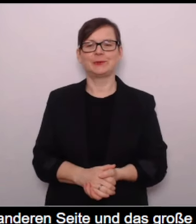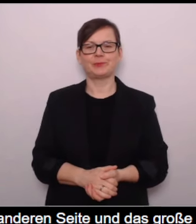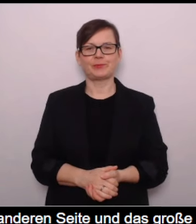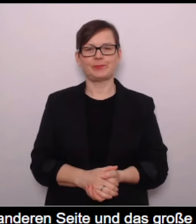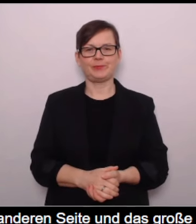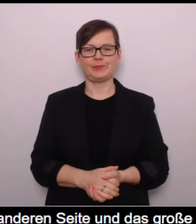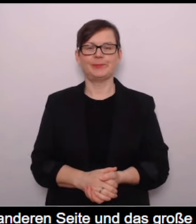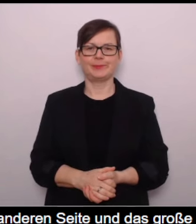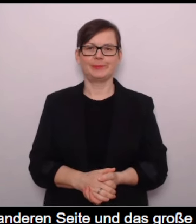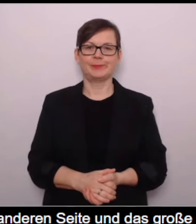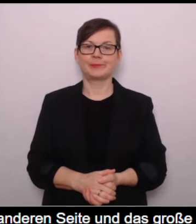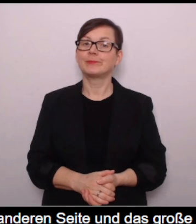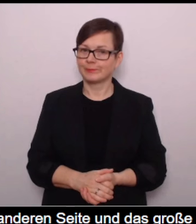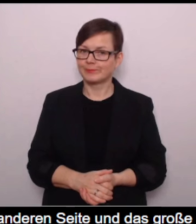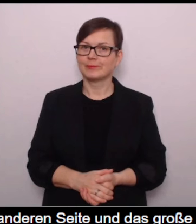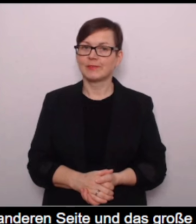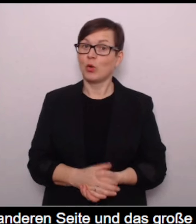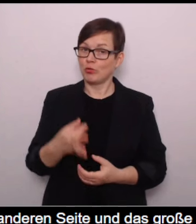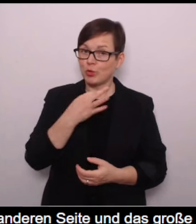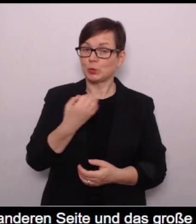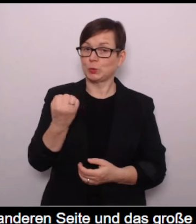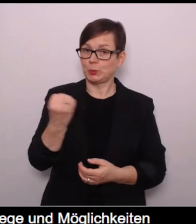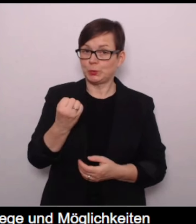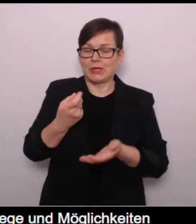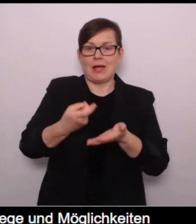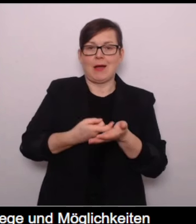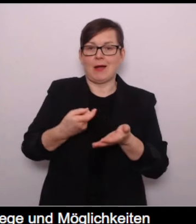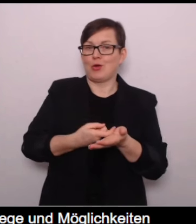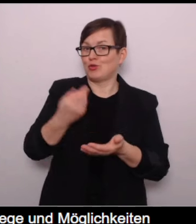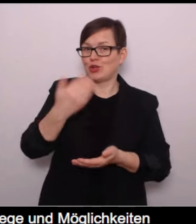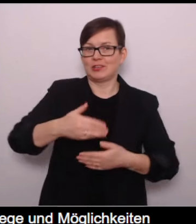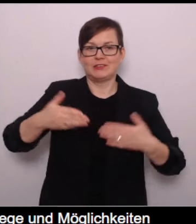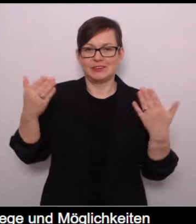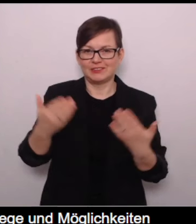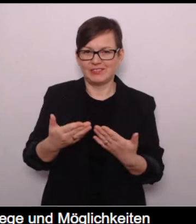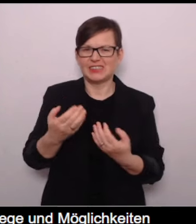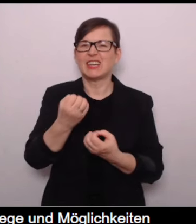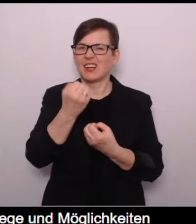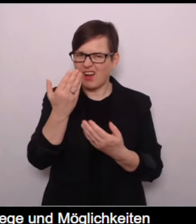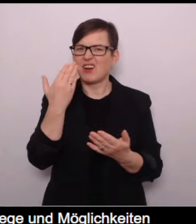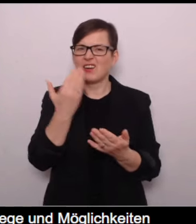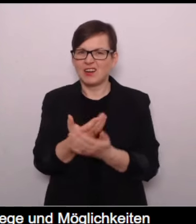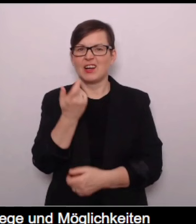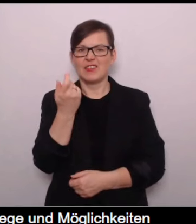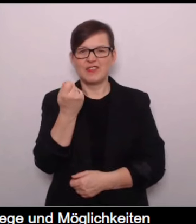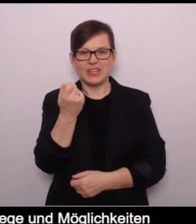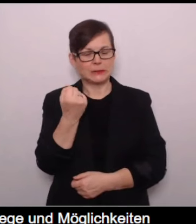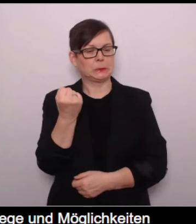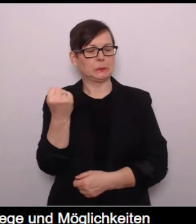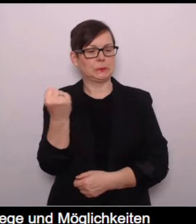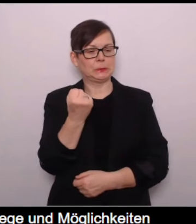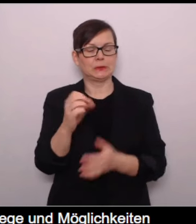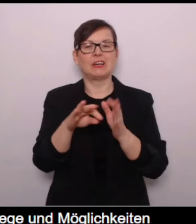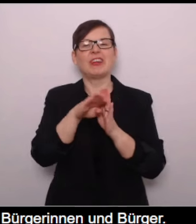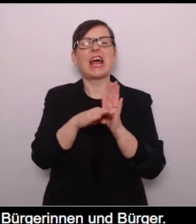die Steuerschätzung des letzten Herbstes. Das ist ja bekannt, ich will nur daran erinnern. Und was uns in besonderer Weise herausgefordert hat für diesen